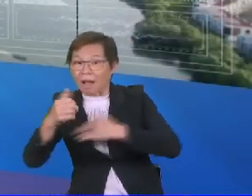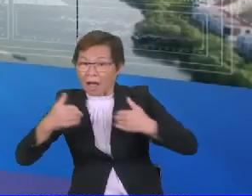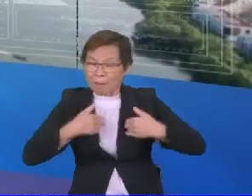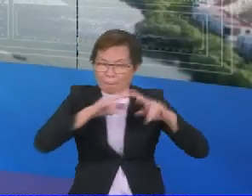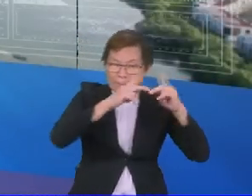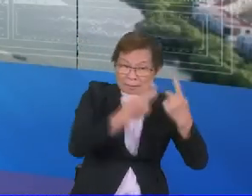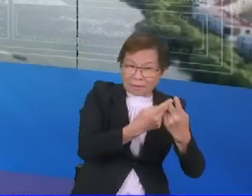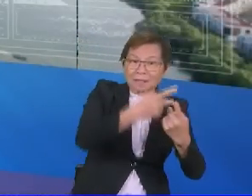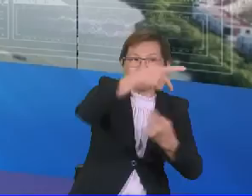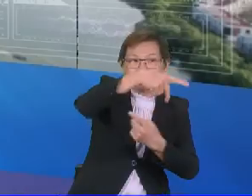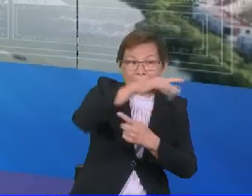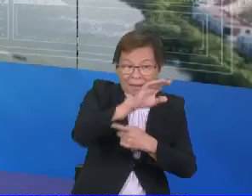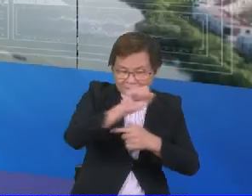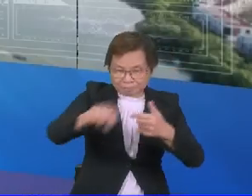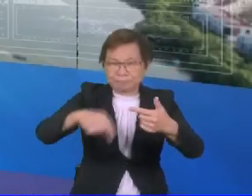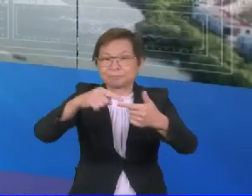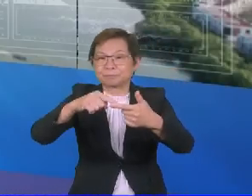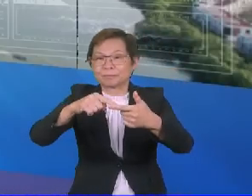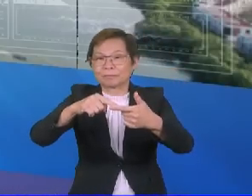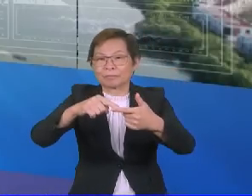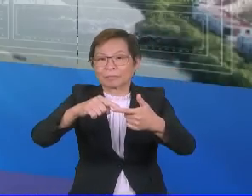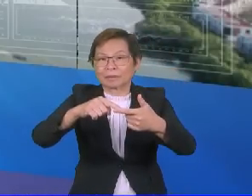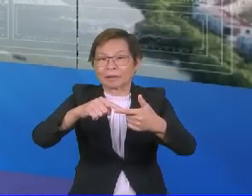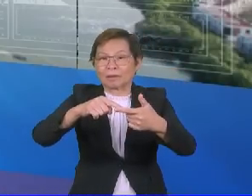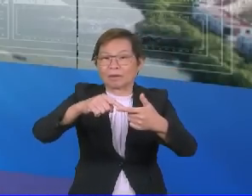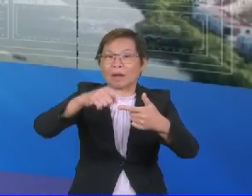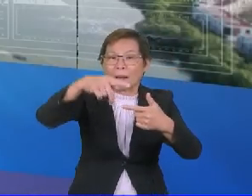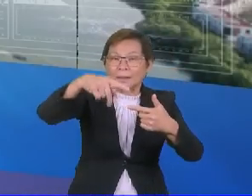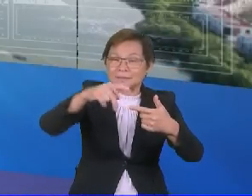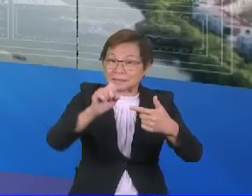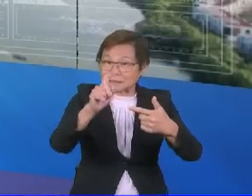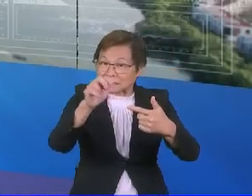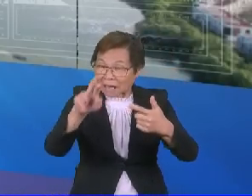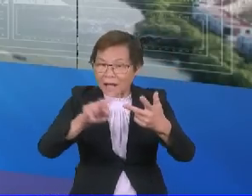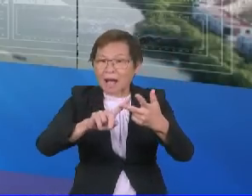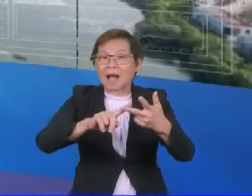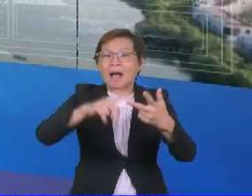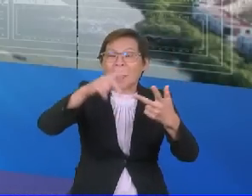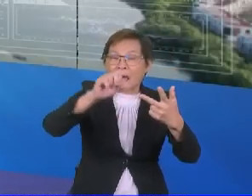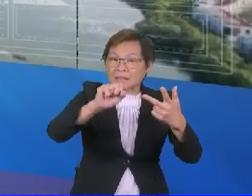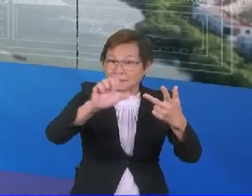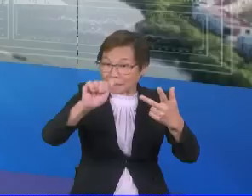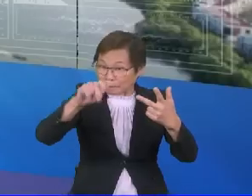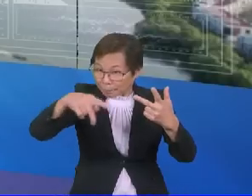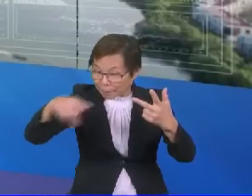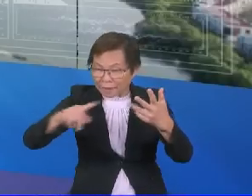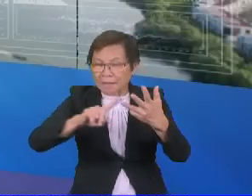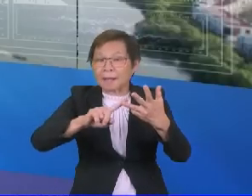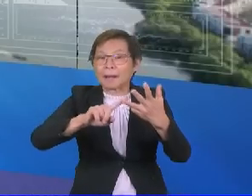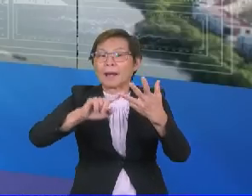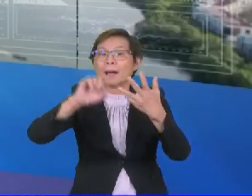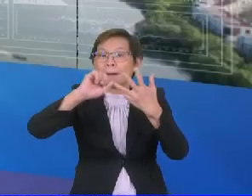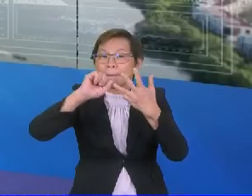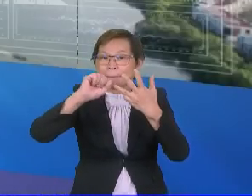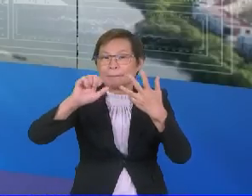pada partai bersatu Saba PBS party solidarity tanah air kusta party maju sama SPP dan pertumbuhan